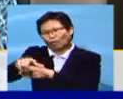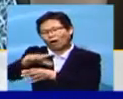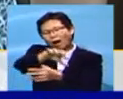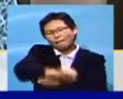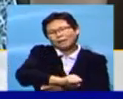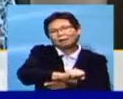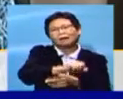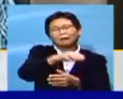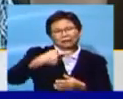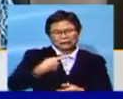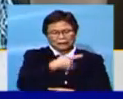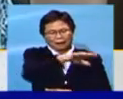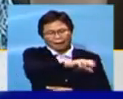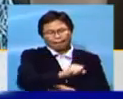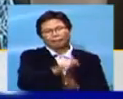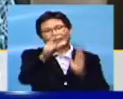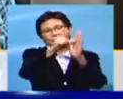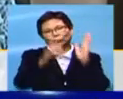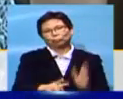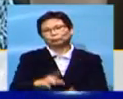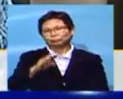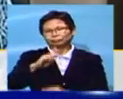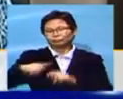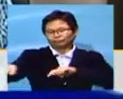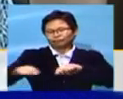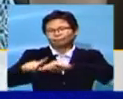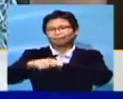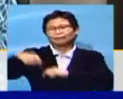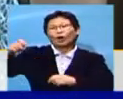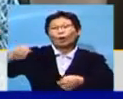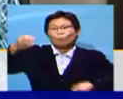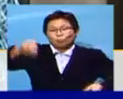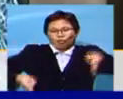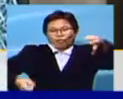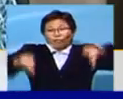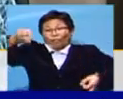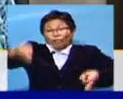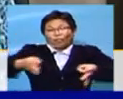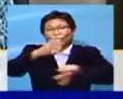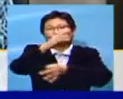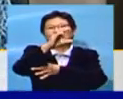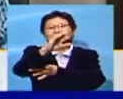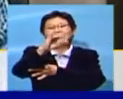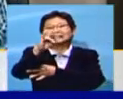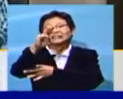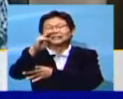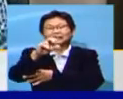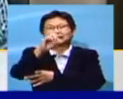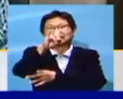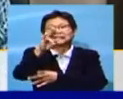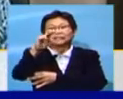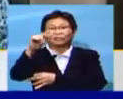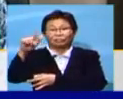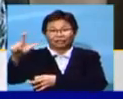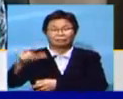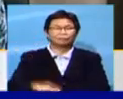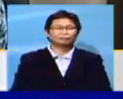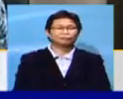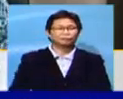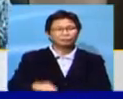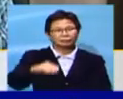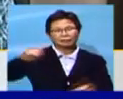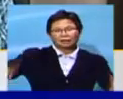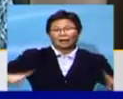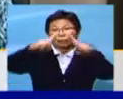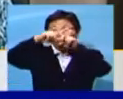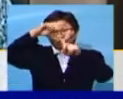bagi dibuat tindakan sivil dan umno Johor menyumbang kepada